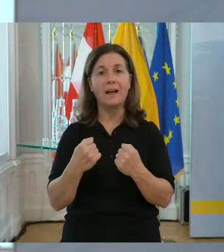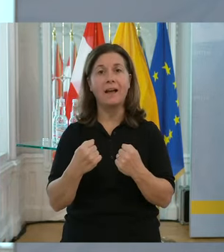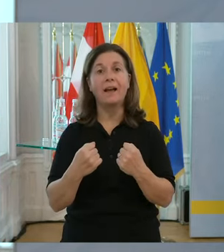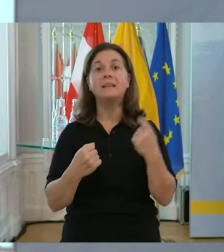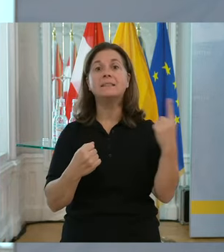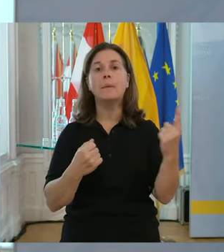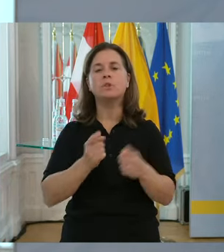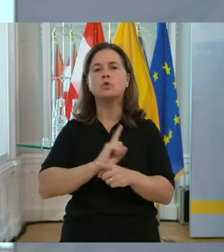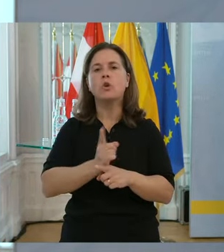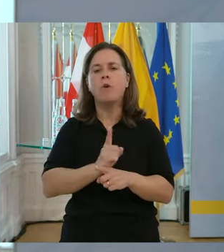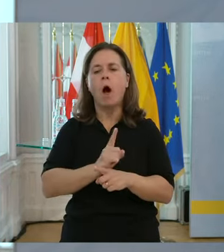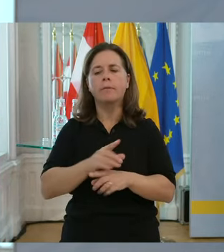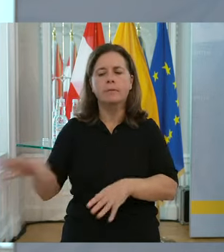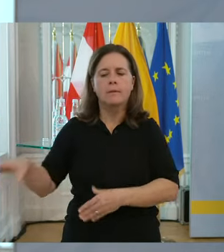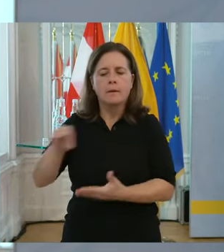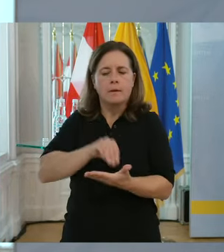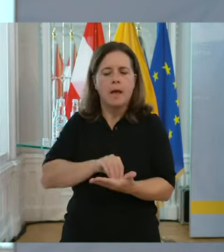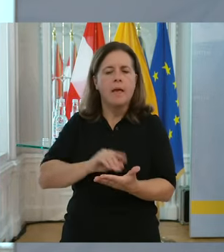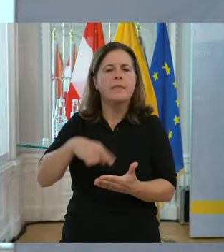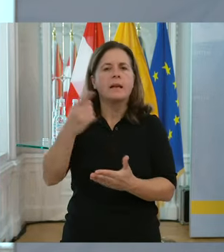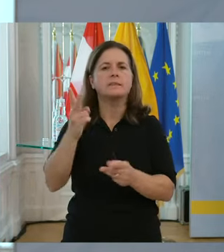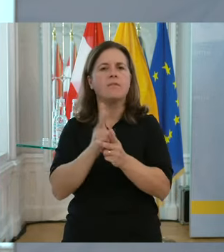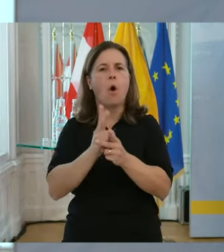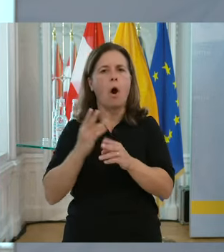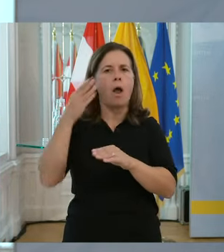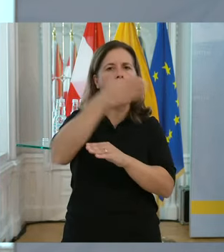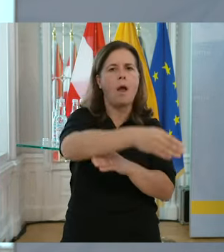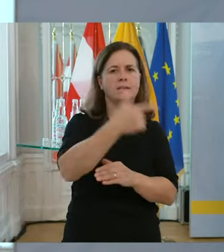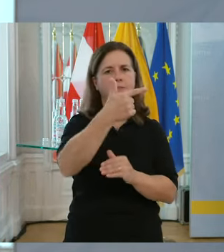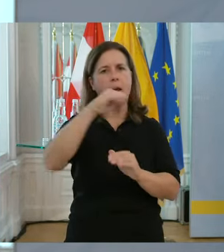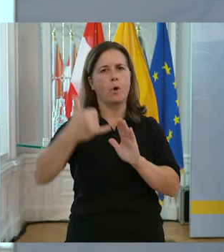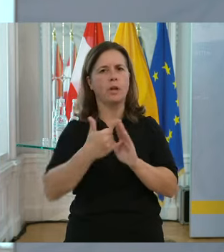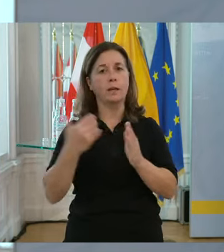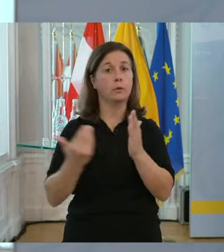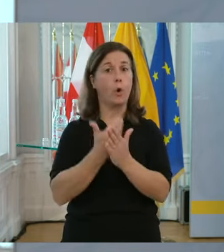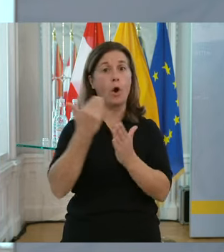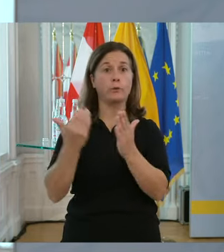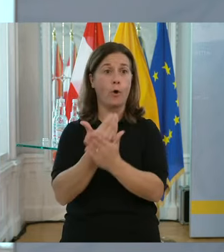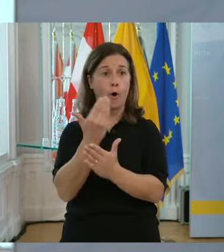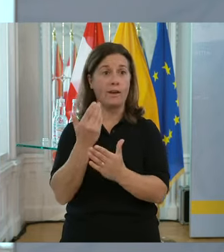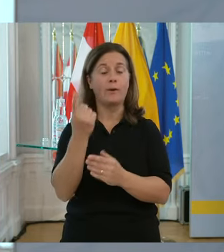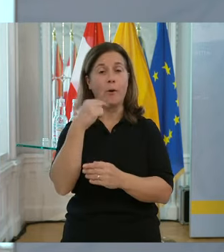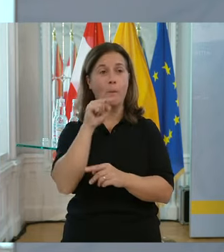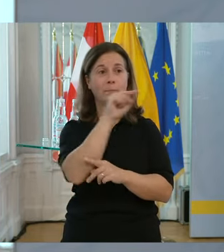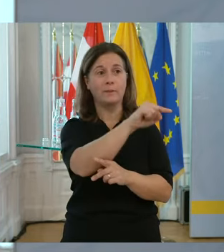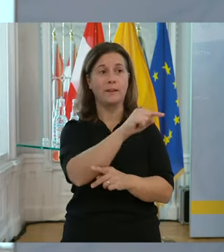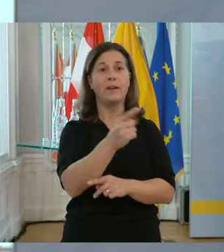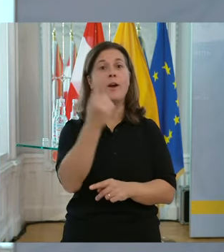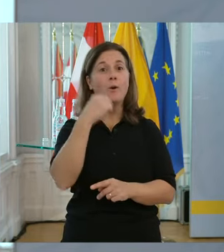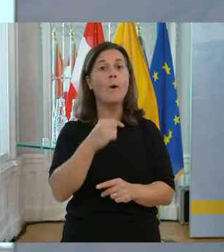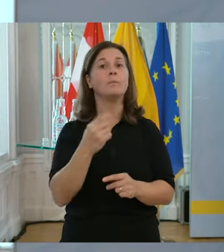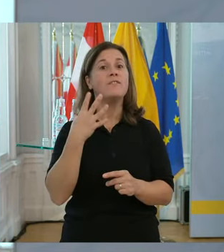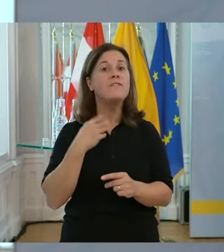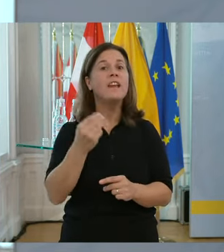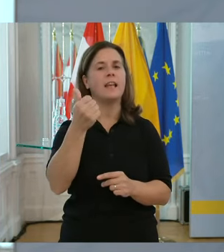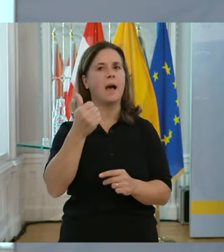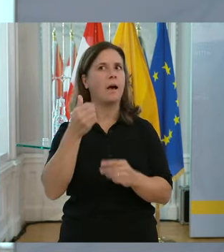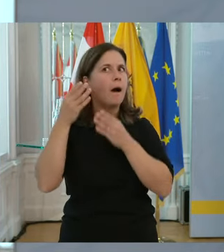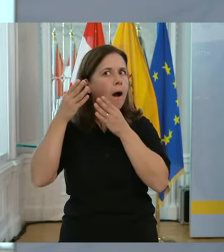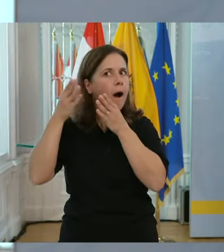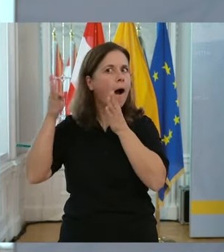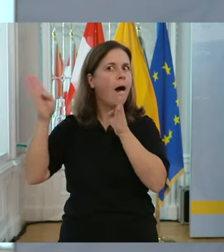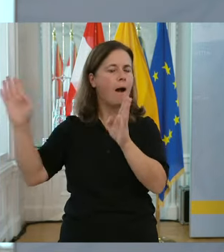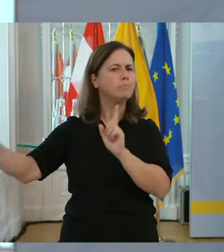das sofort zum Anlass und kommt nächste Woche mit den nächsten zwei Projekten zu dir und wird bei dir auch dafür wieder ein